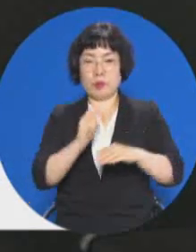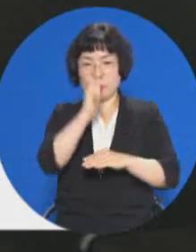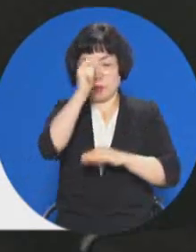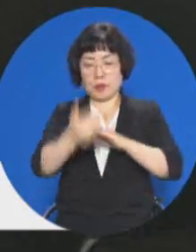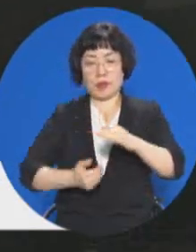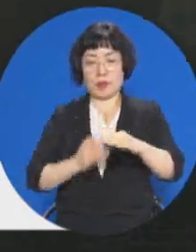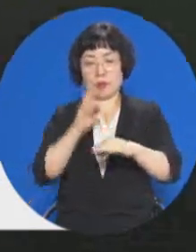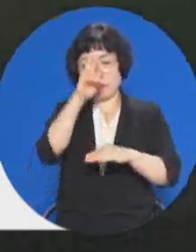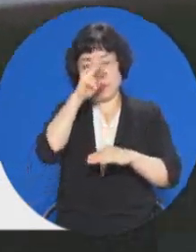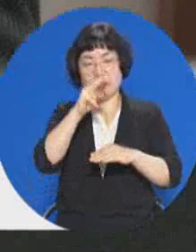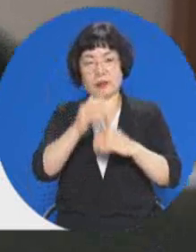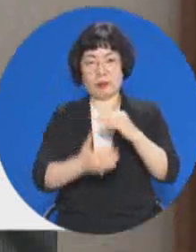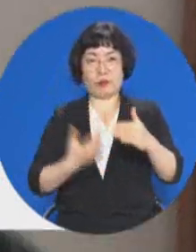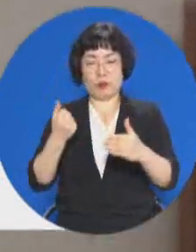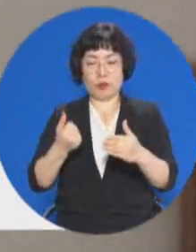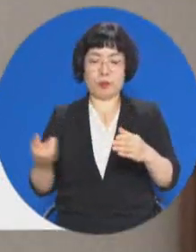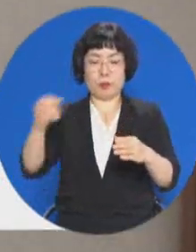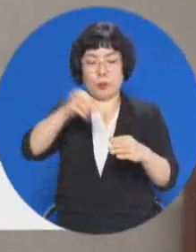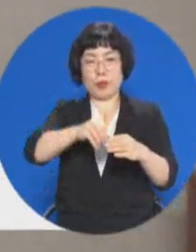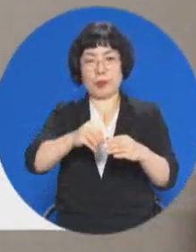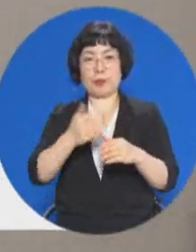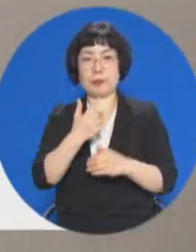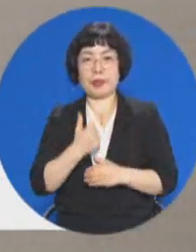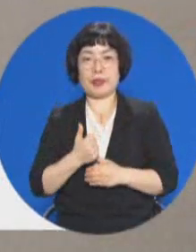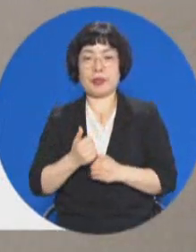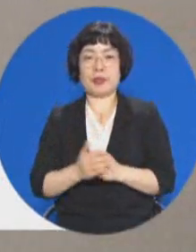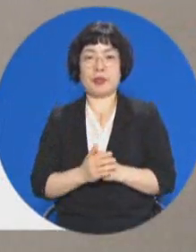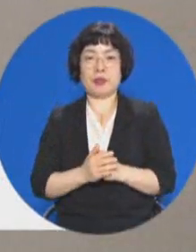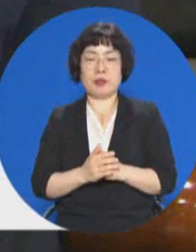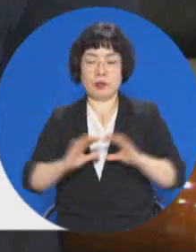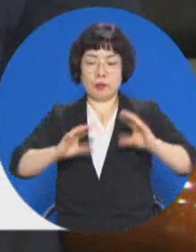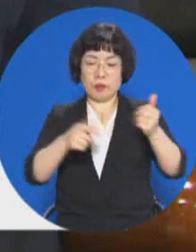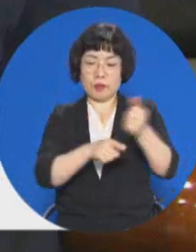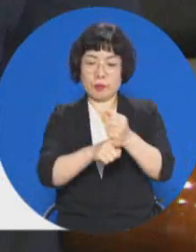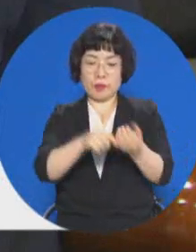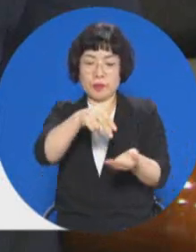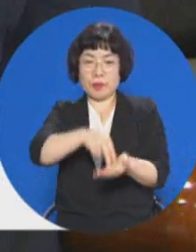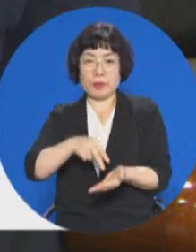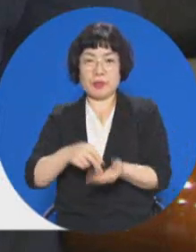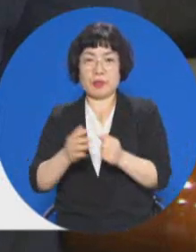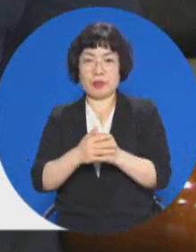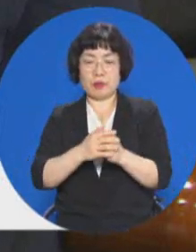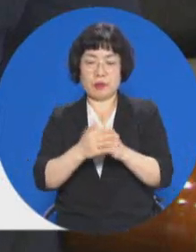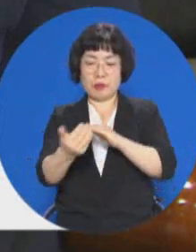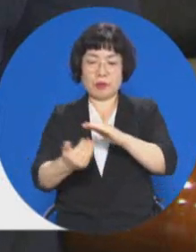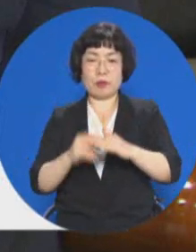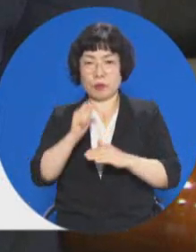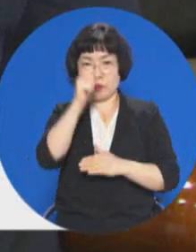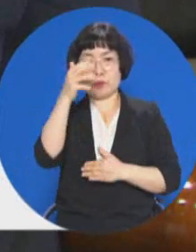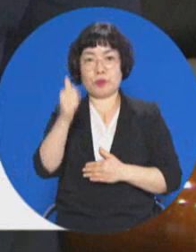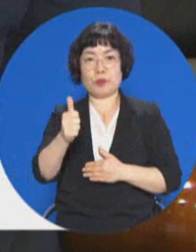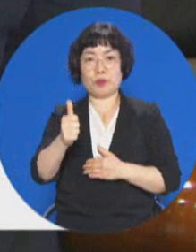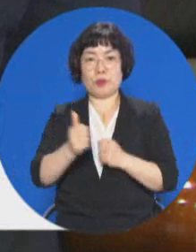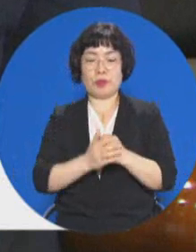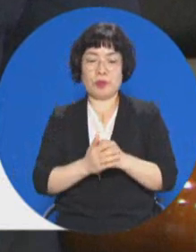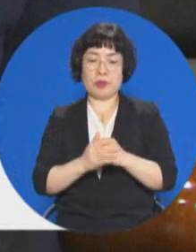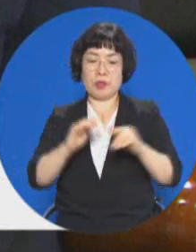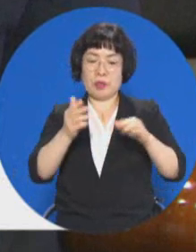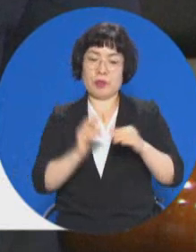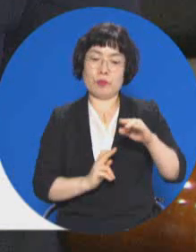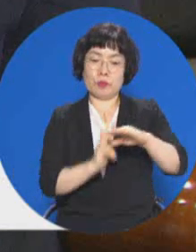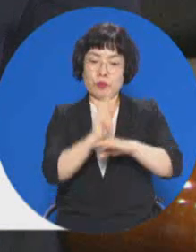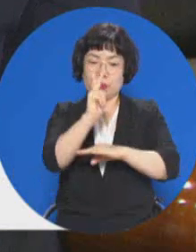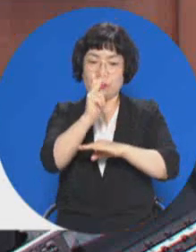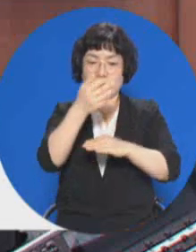전 고운군수가 포함됐다고 밝혔습니다. 당시 국정원 측은 박병종 전 고운군수가 고운군 나로도